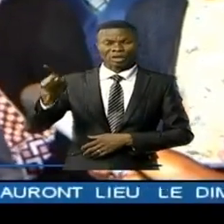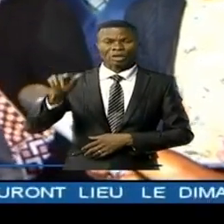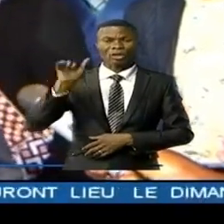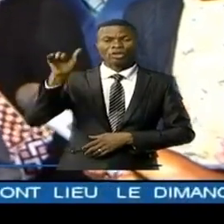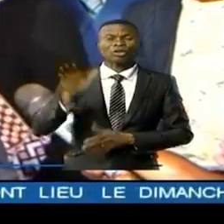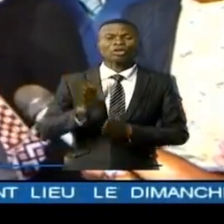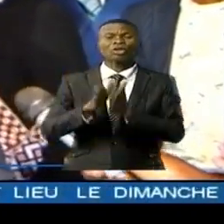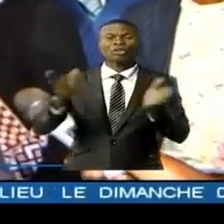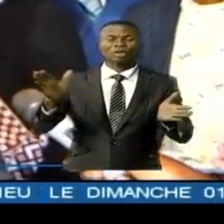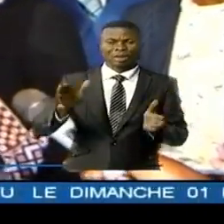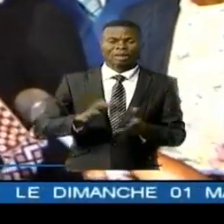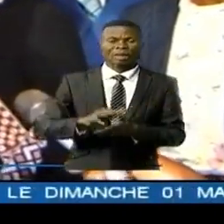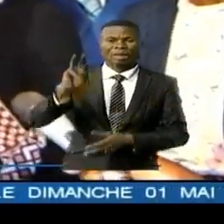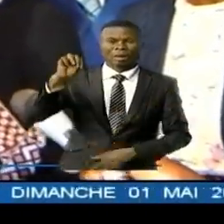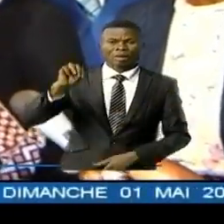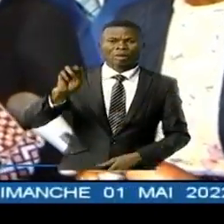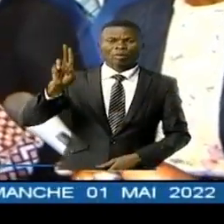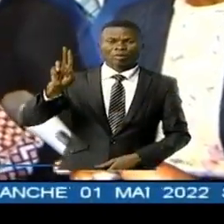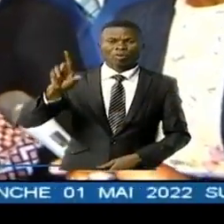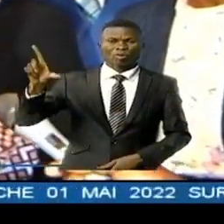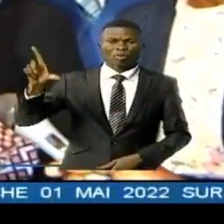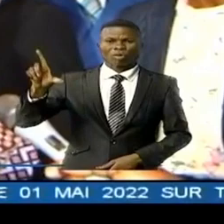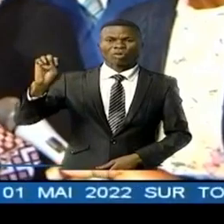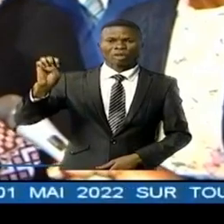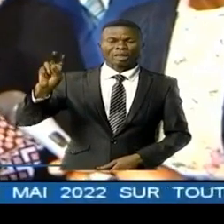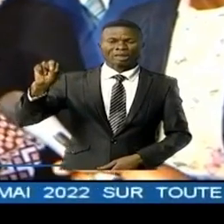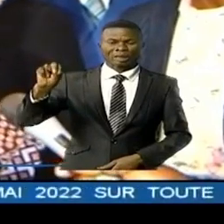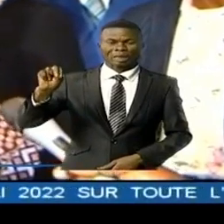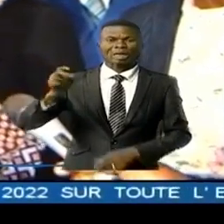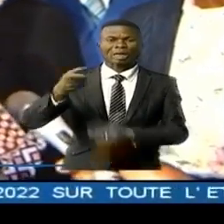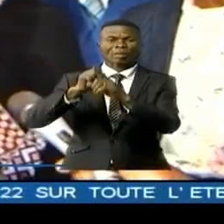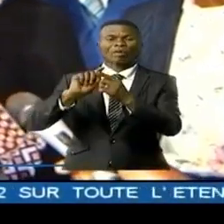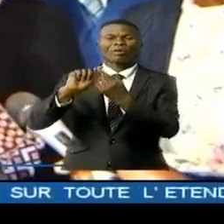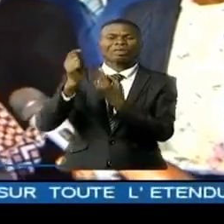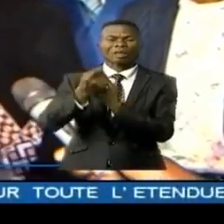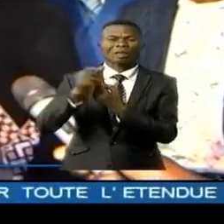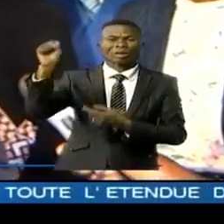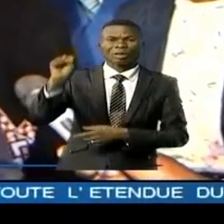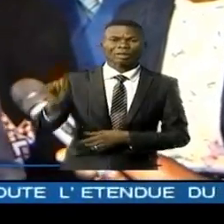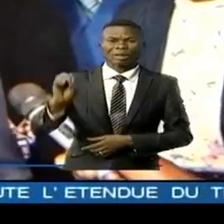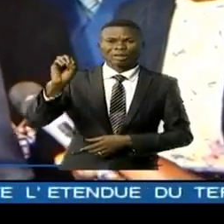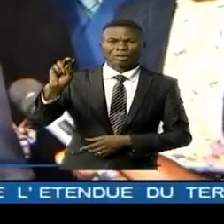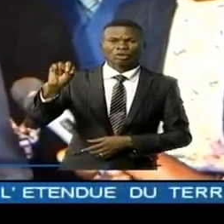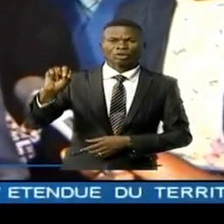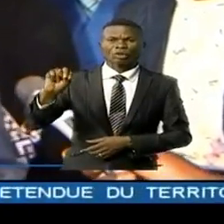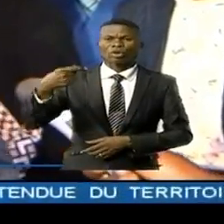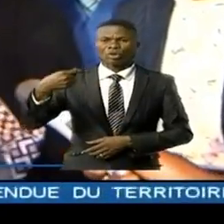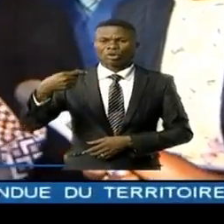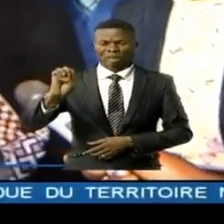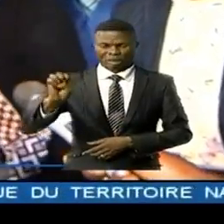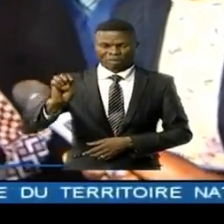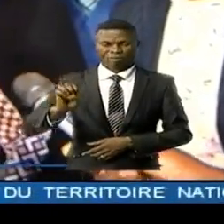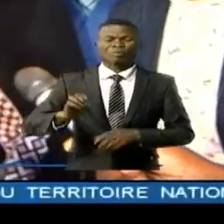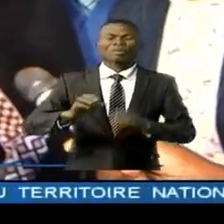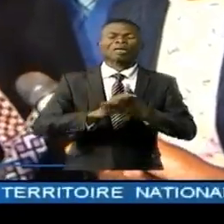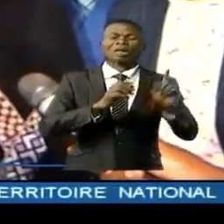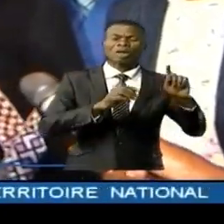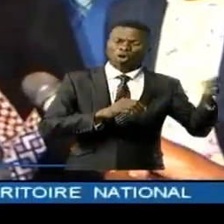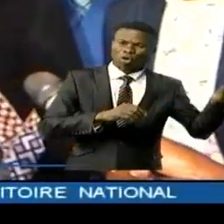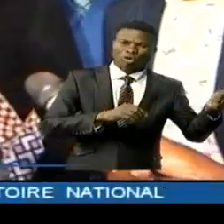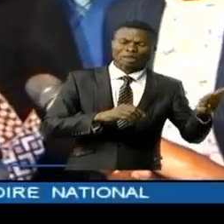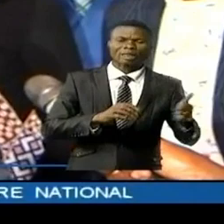moulin bamboo qui était son gain à la gecamines développement et avait montant b du bois qui